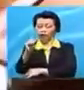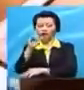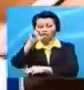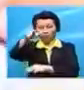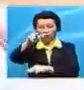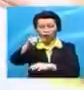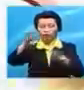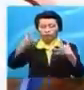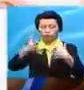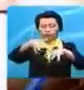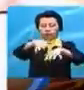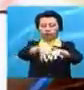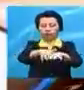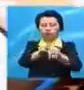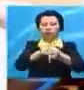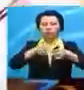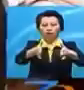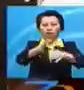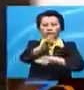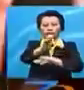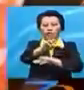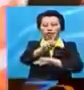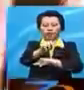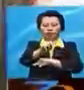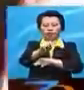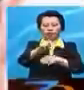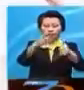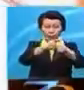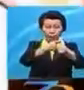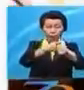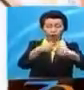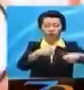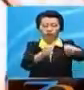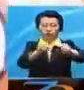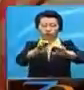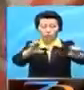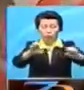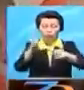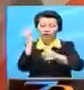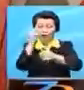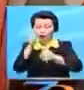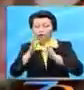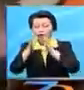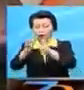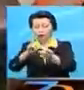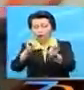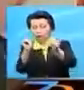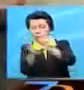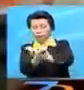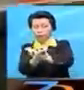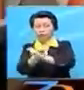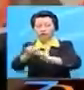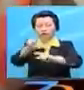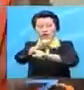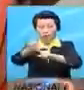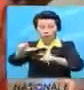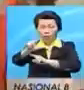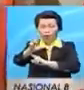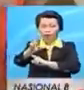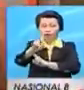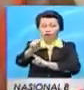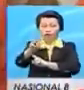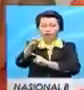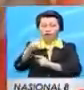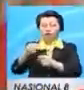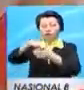kelak diintegrasikan dengan laluan MRT pertama Sungai Buloh Kajang, laluan transit aliran ringan RRT